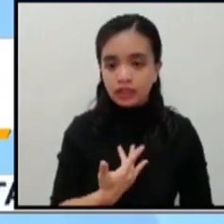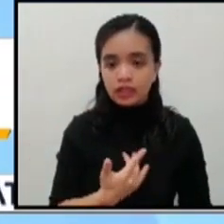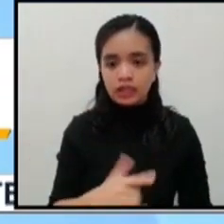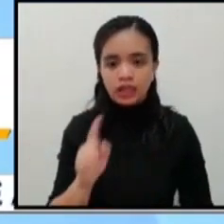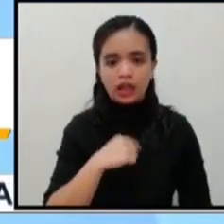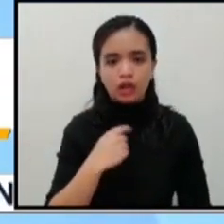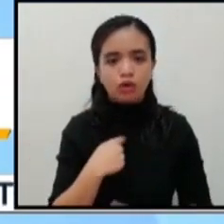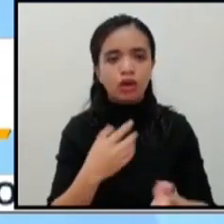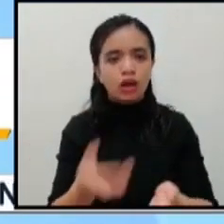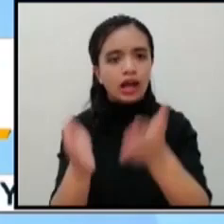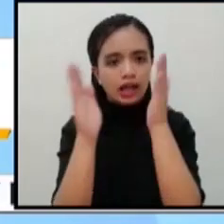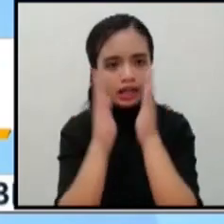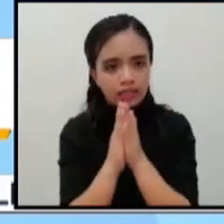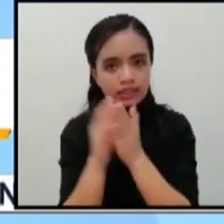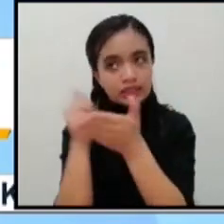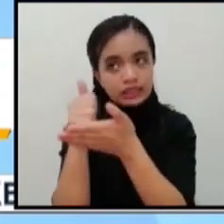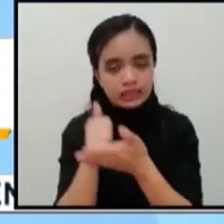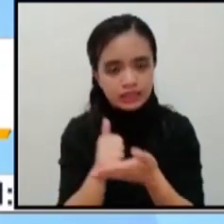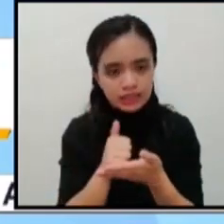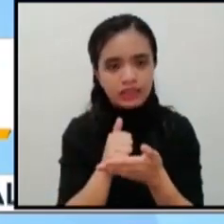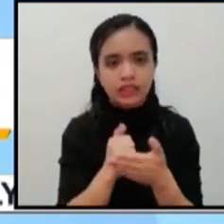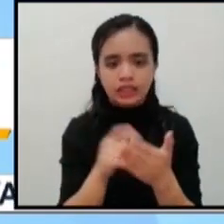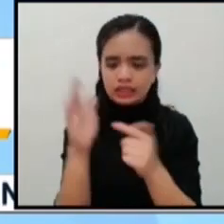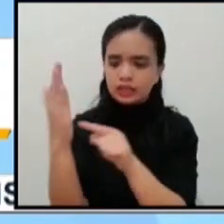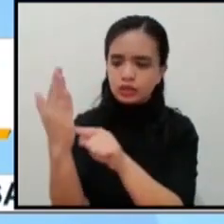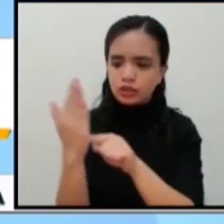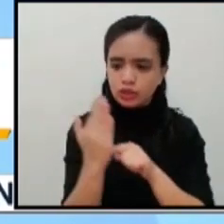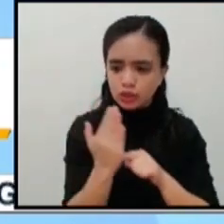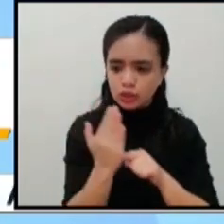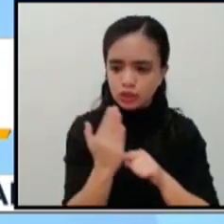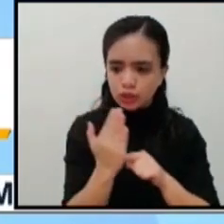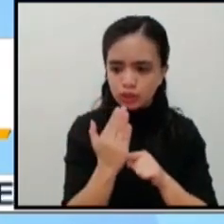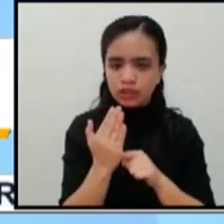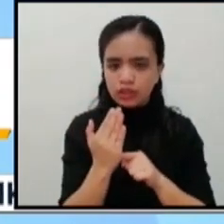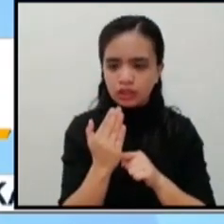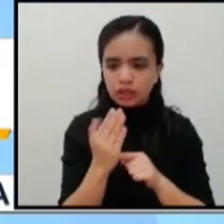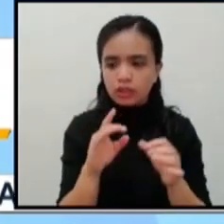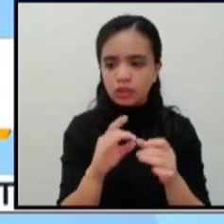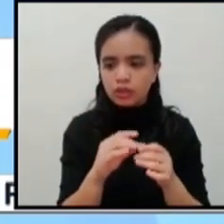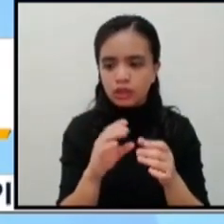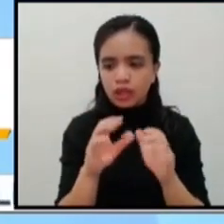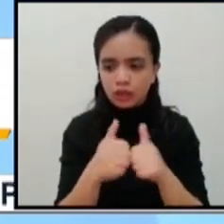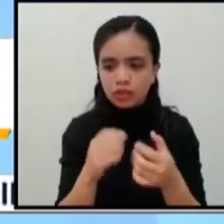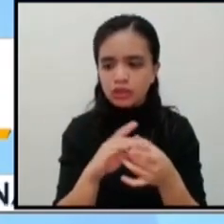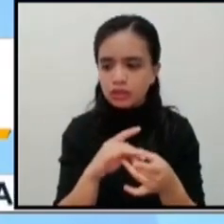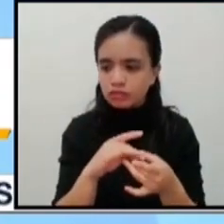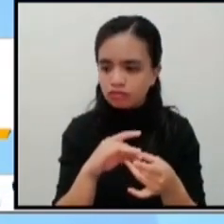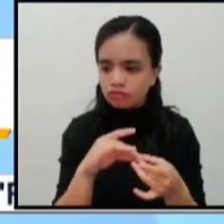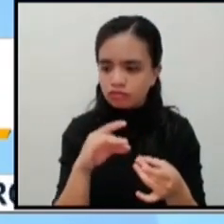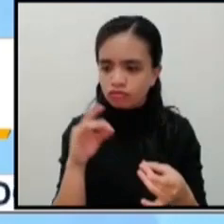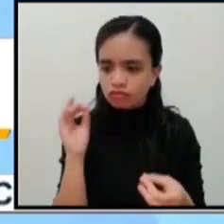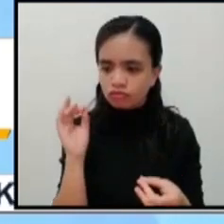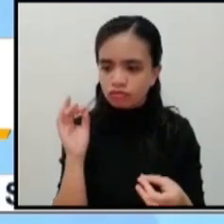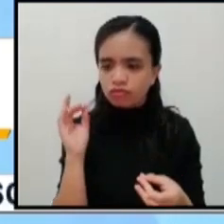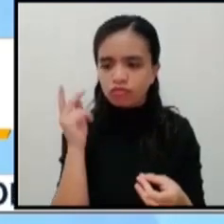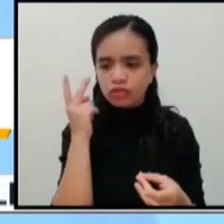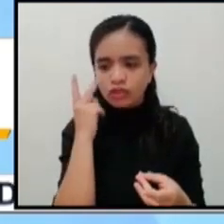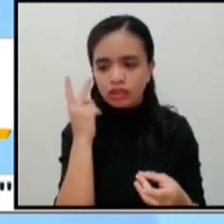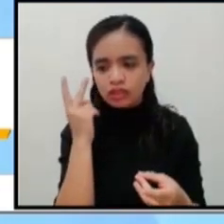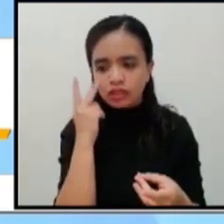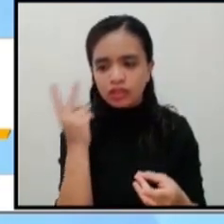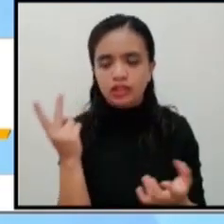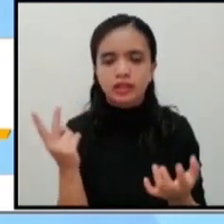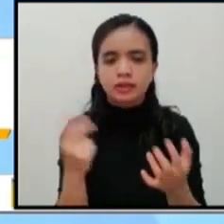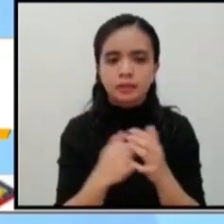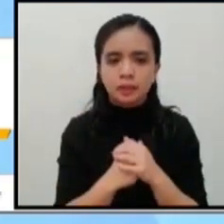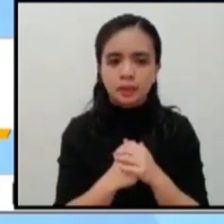Mama Mary na makita po sa akin spiritually, physically and emotionally na ako po si Maria for that film. Actually